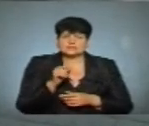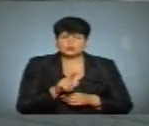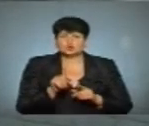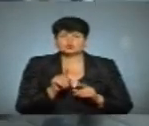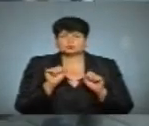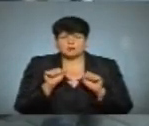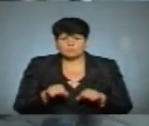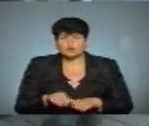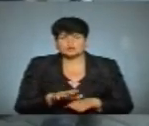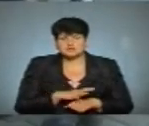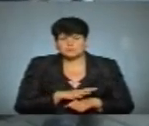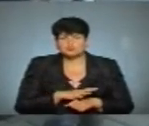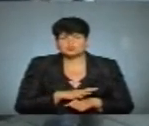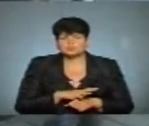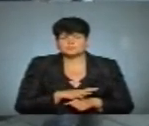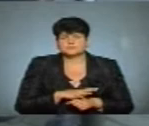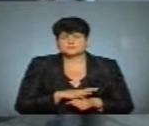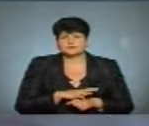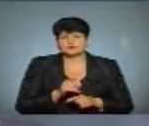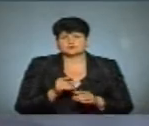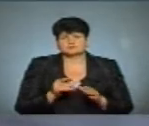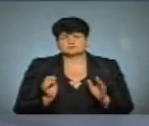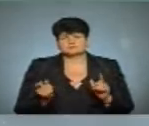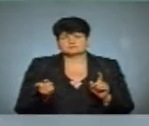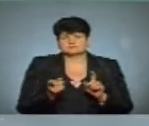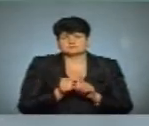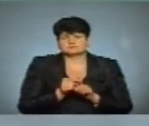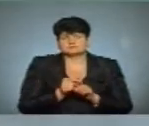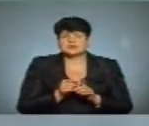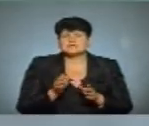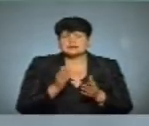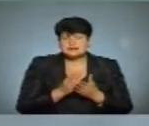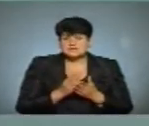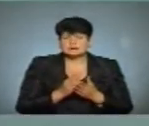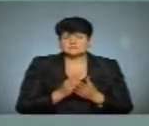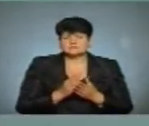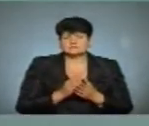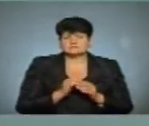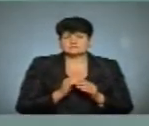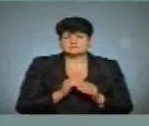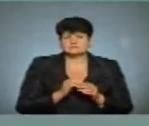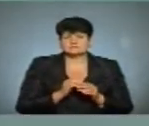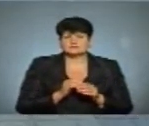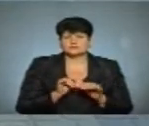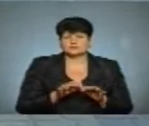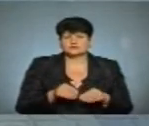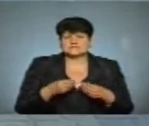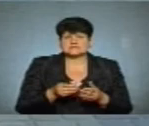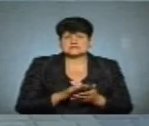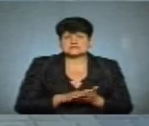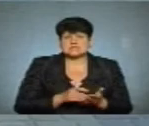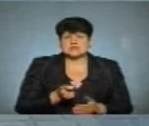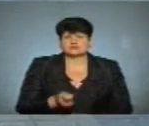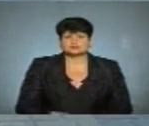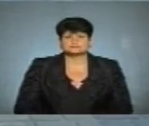було його сюди підвантажити. І тепер от є опція подати заяву. Любов Гадомська,